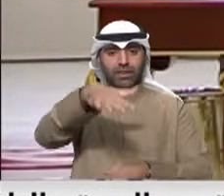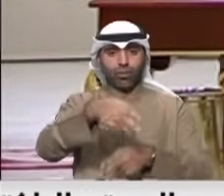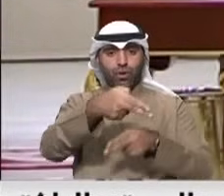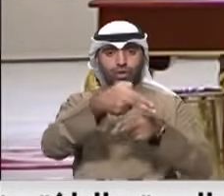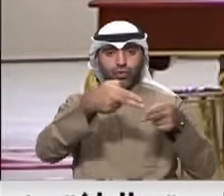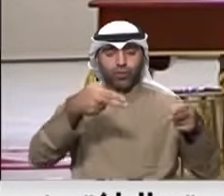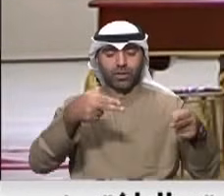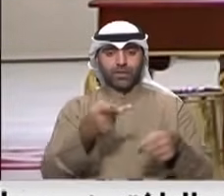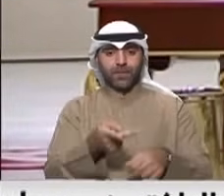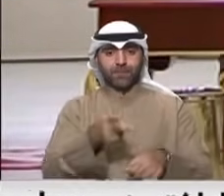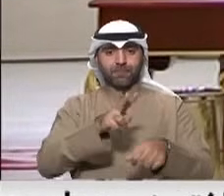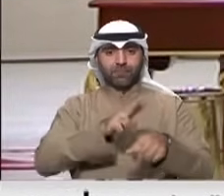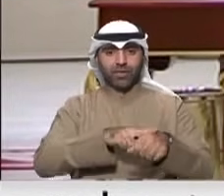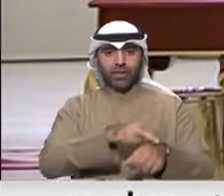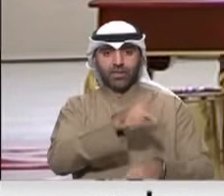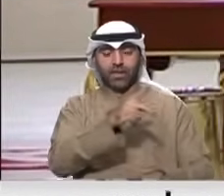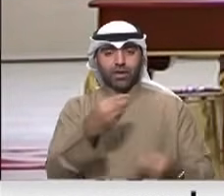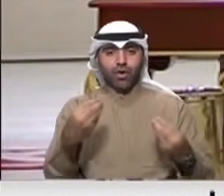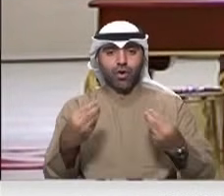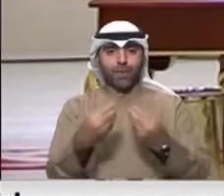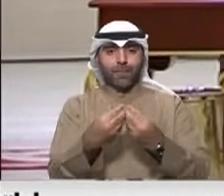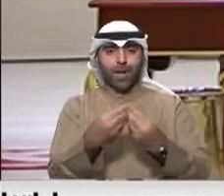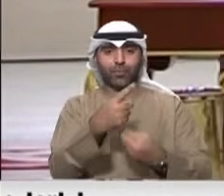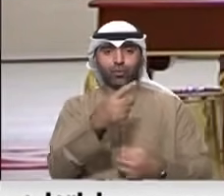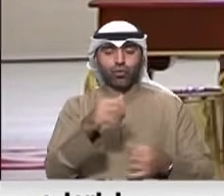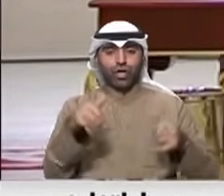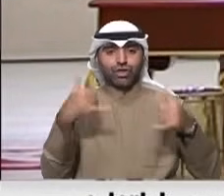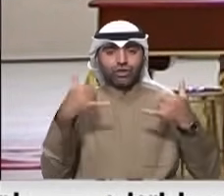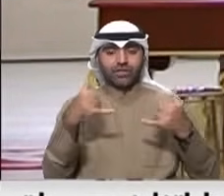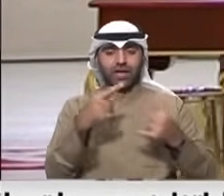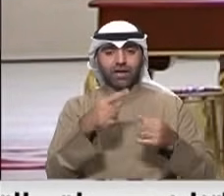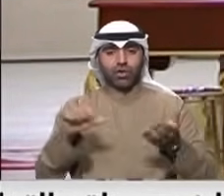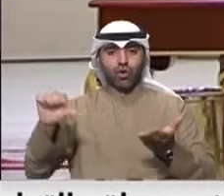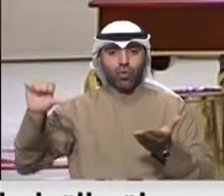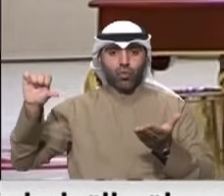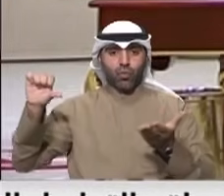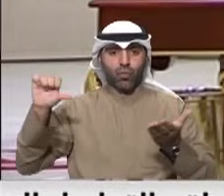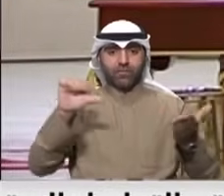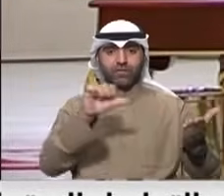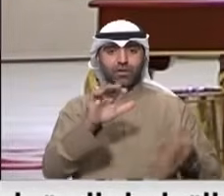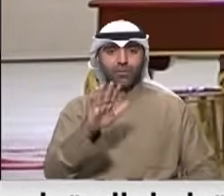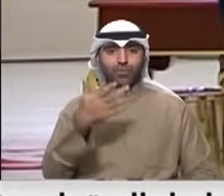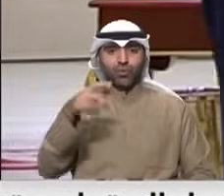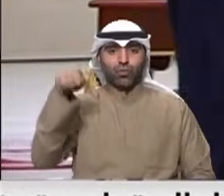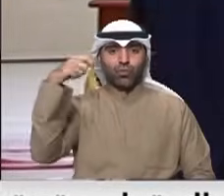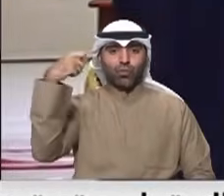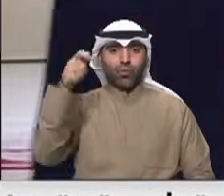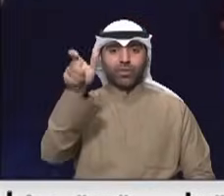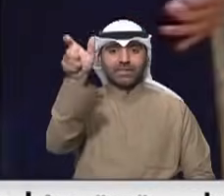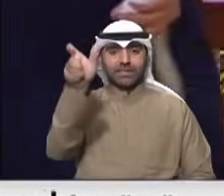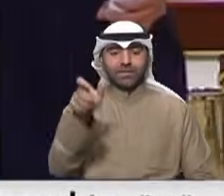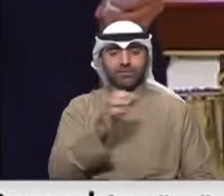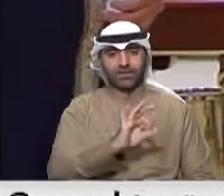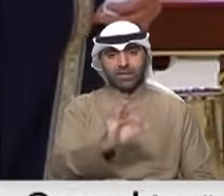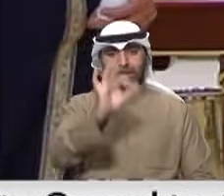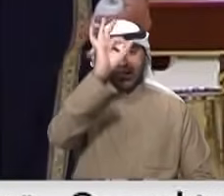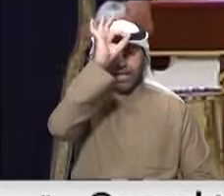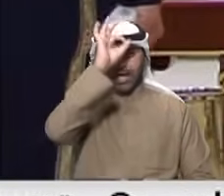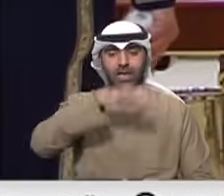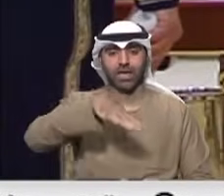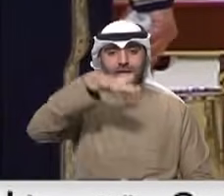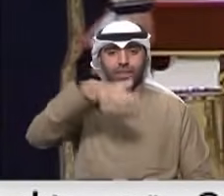الصباح هذا ويرافق معاليه معالي وزير الداخليه والجماعات المحليه والتهيئه